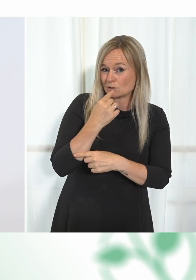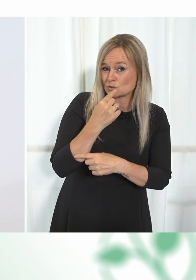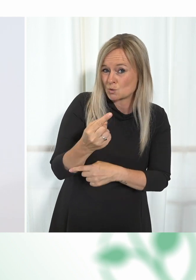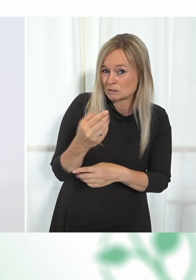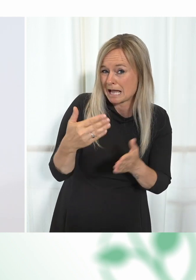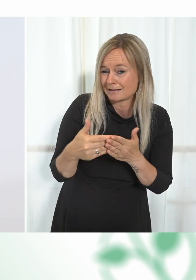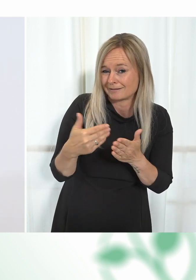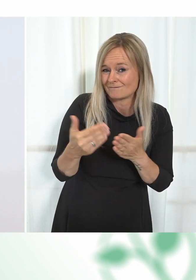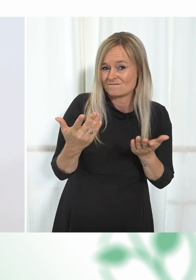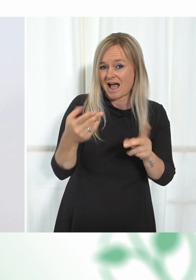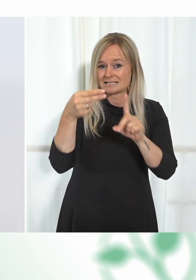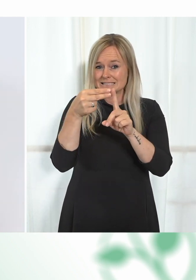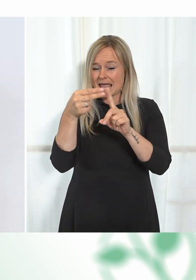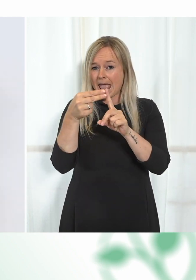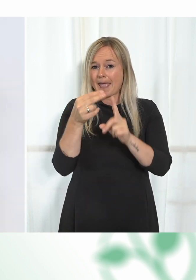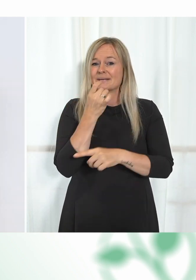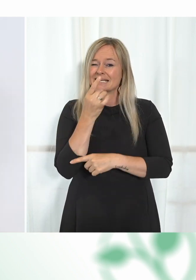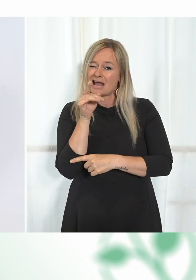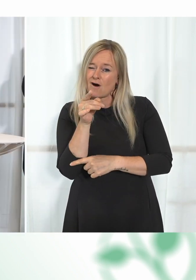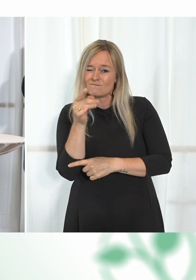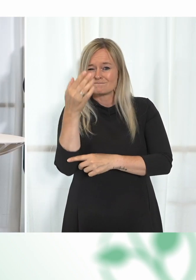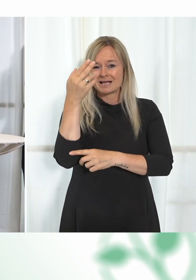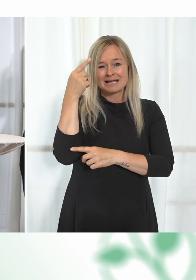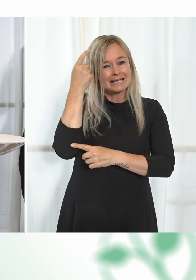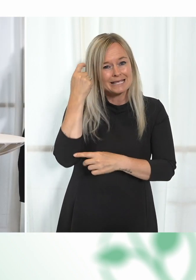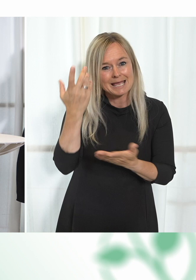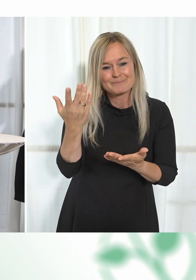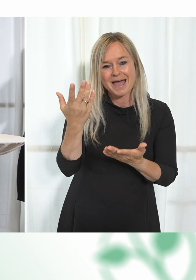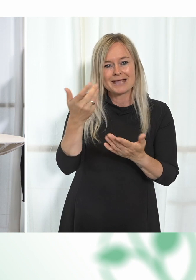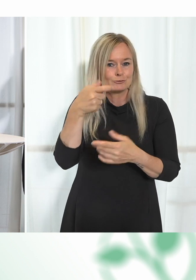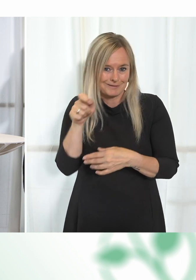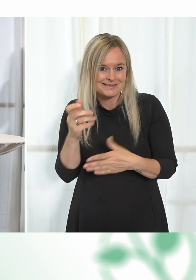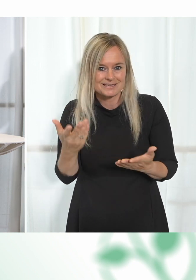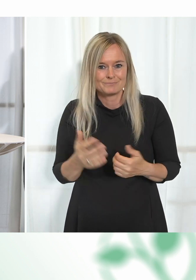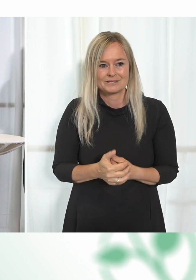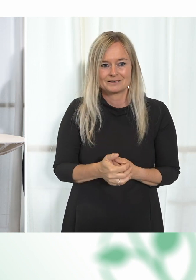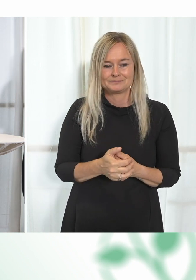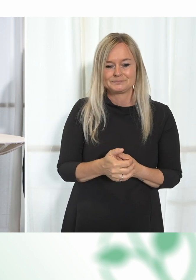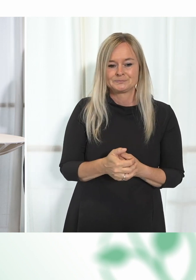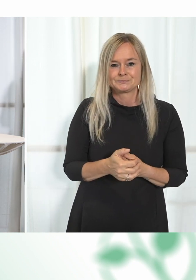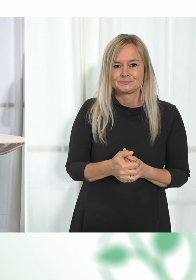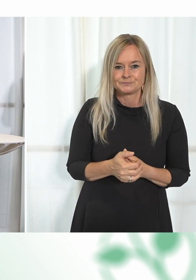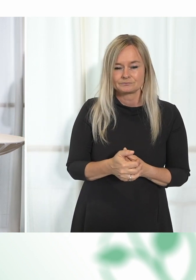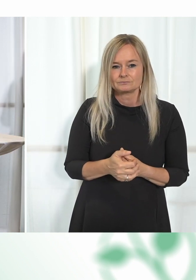sind noch da, dass wir da vielleicht noch ganz kurz die Möglichkeit haben.